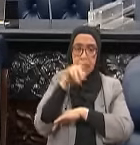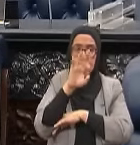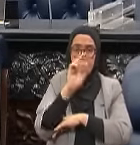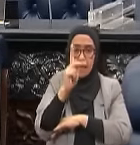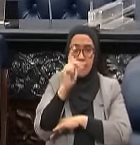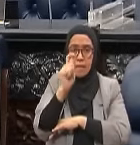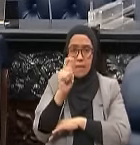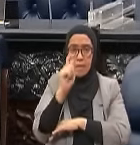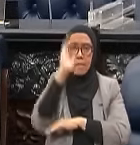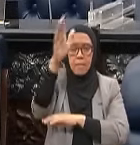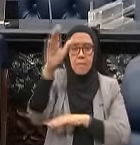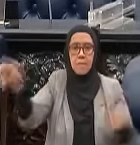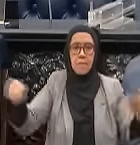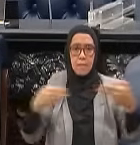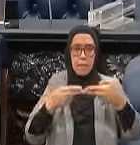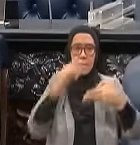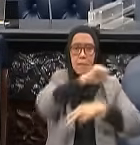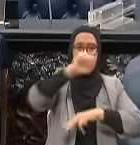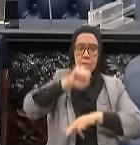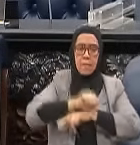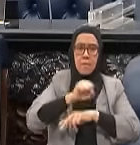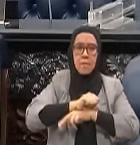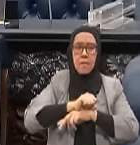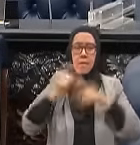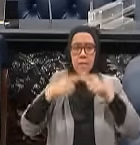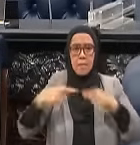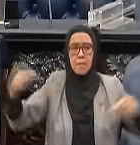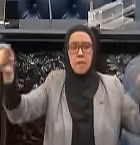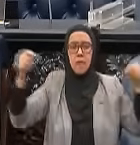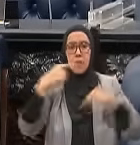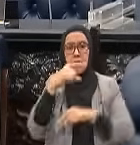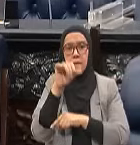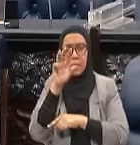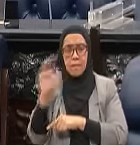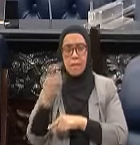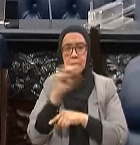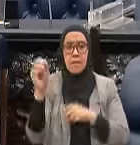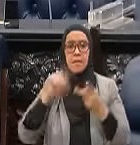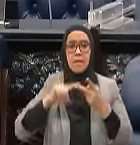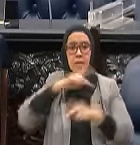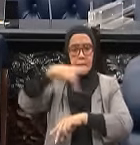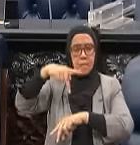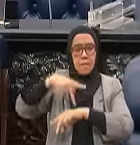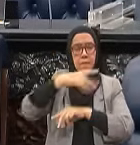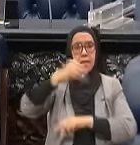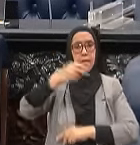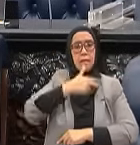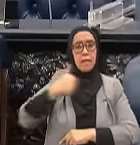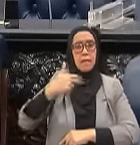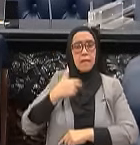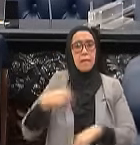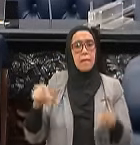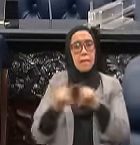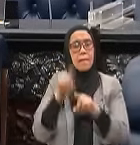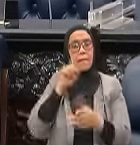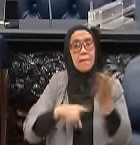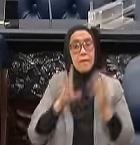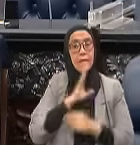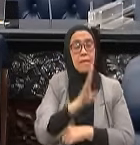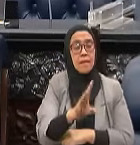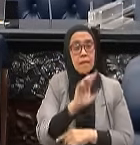jepun Gom Filipina dan juga Indonesia steam anu yang telah diumumkan oleh syari'at harus face Hai